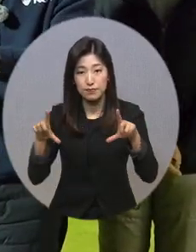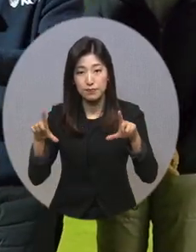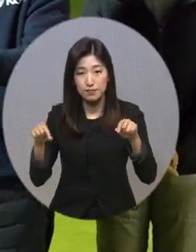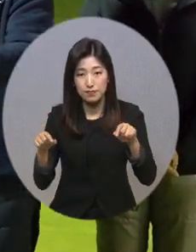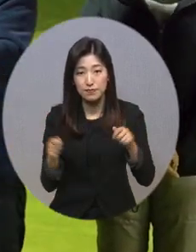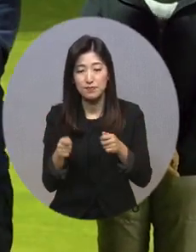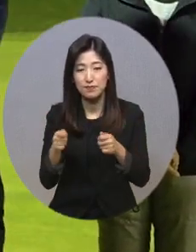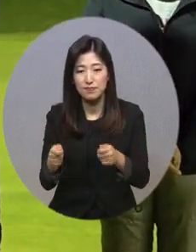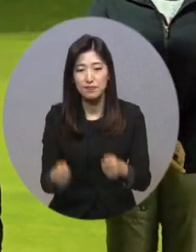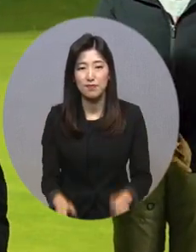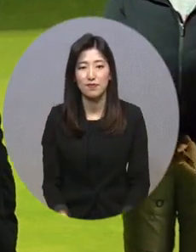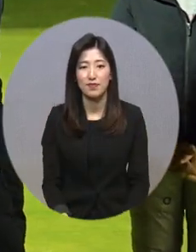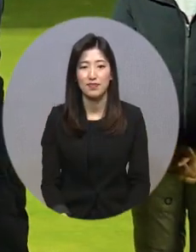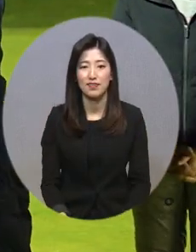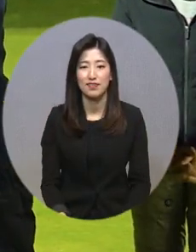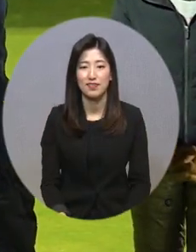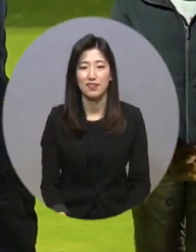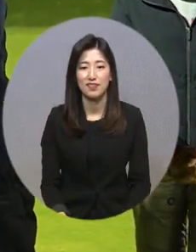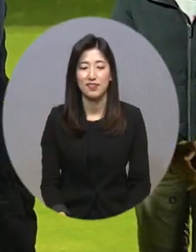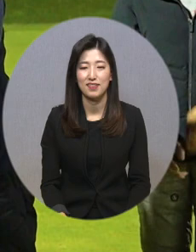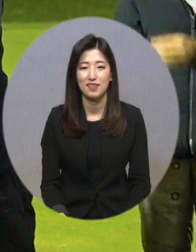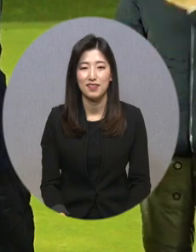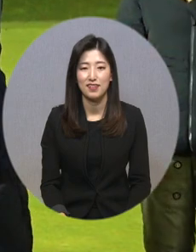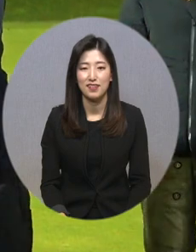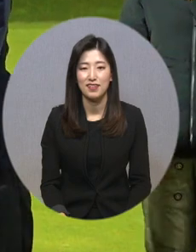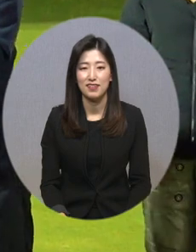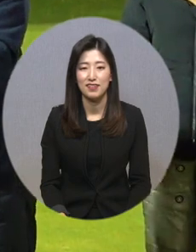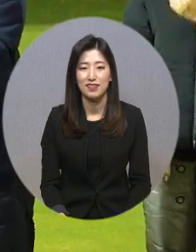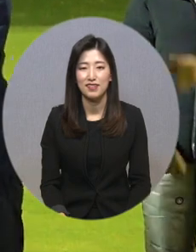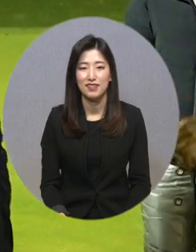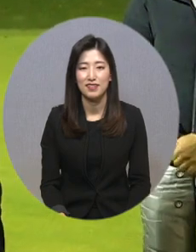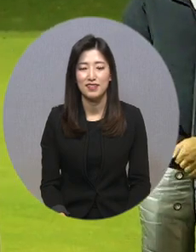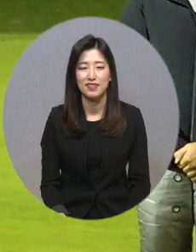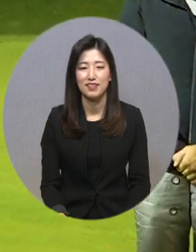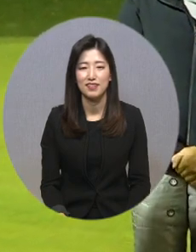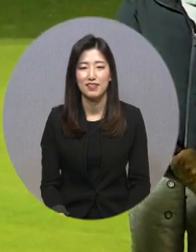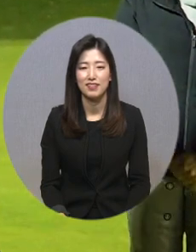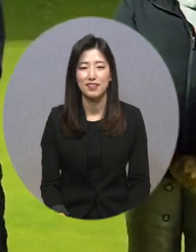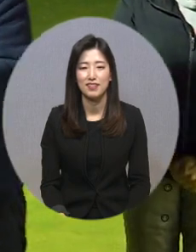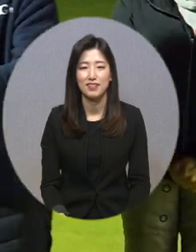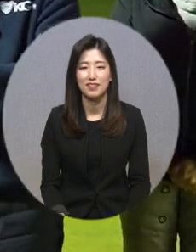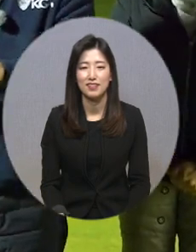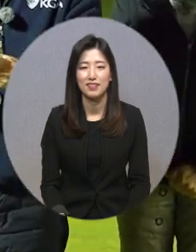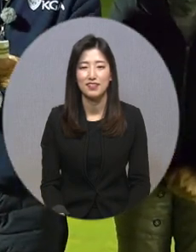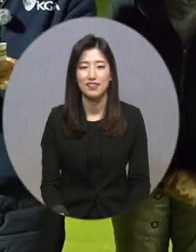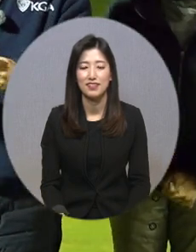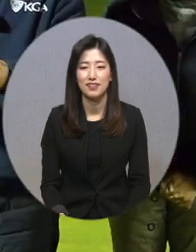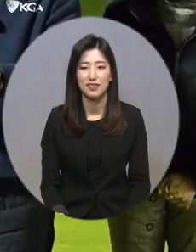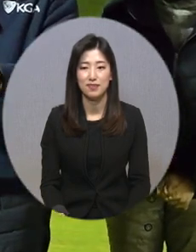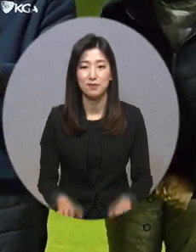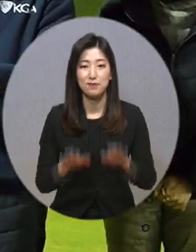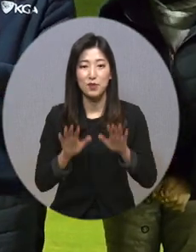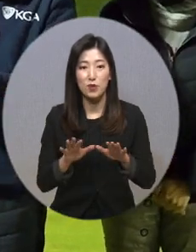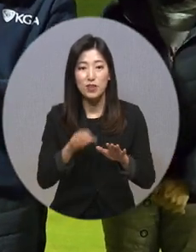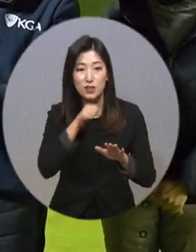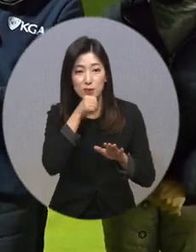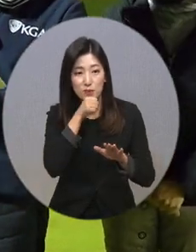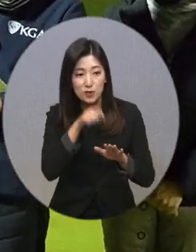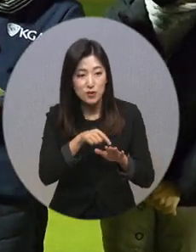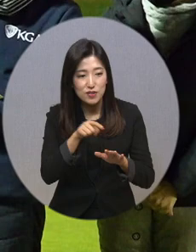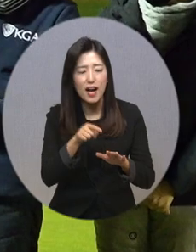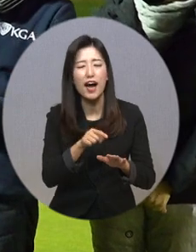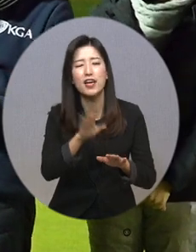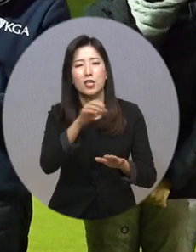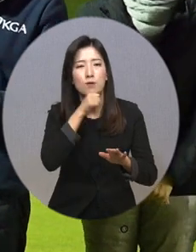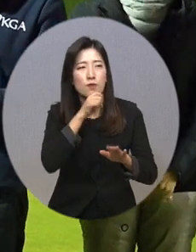마임 예 이렇게 쭉 사장 남성 저어 루시퍼 하루 5년형을 하지